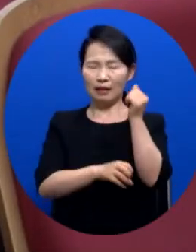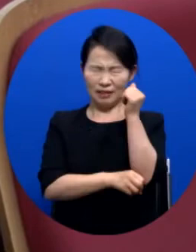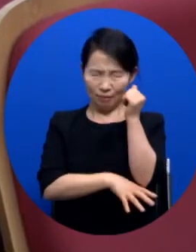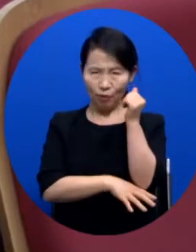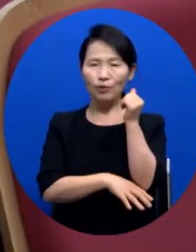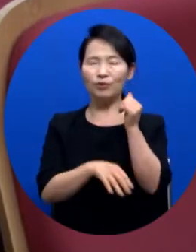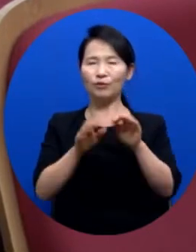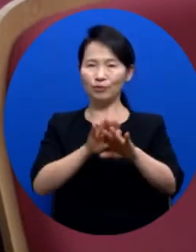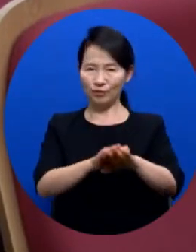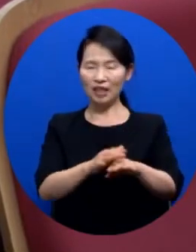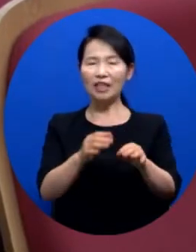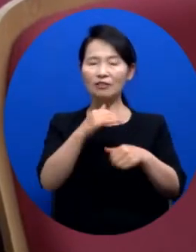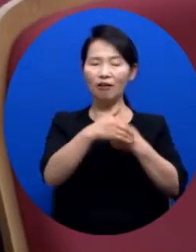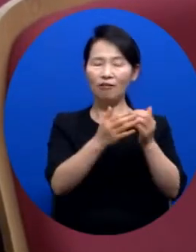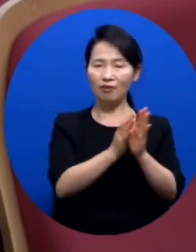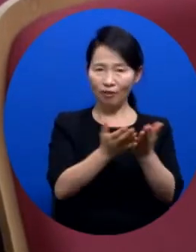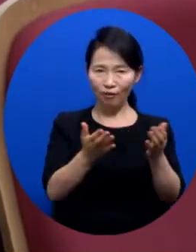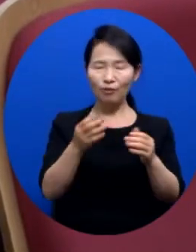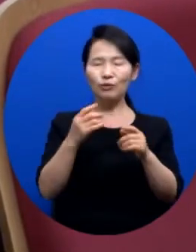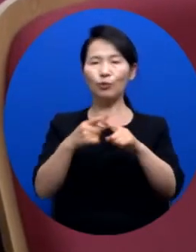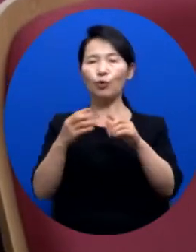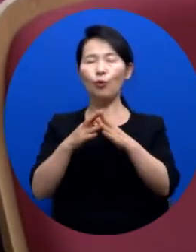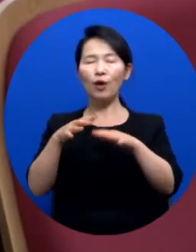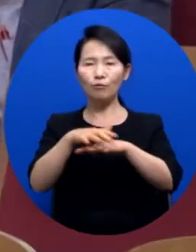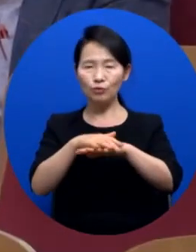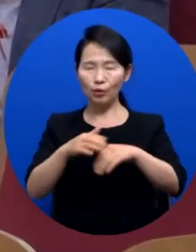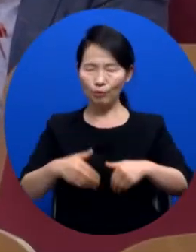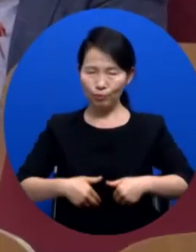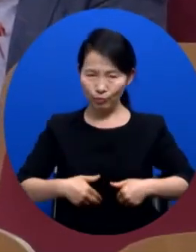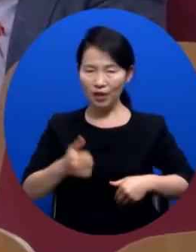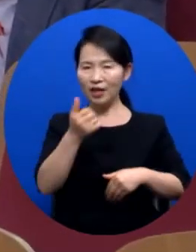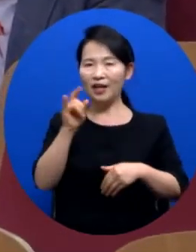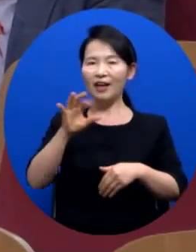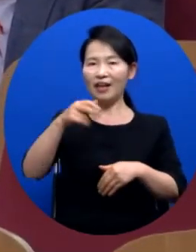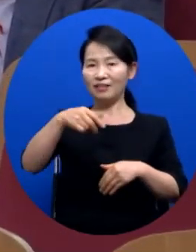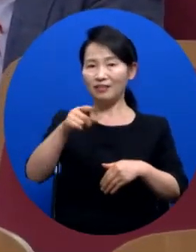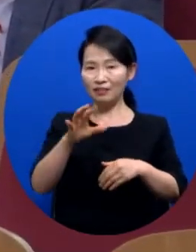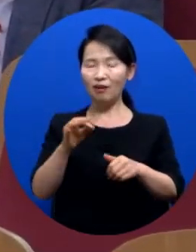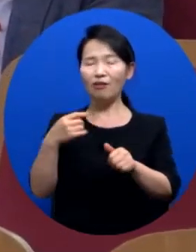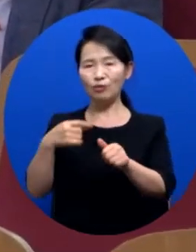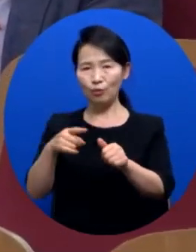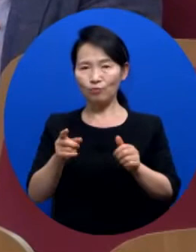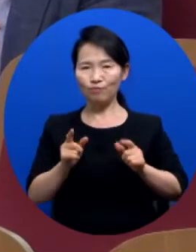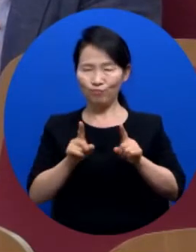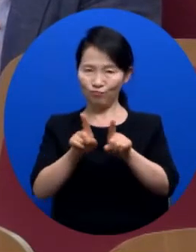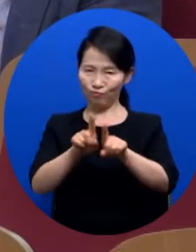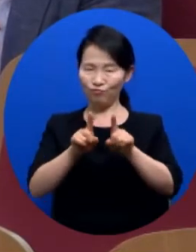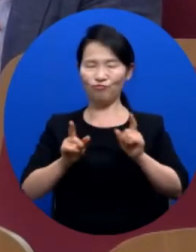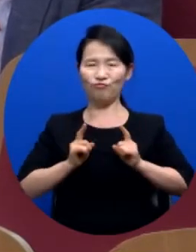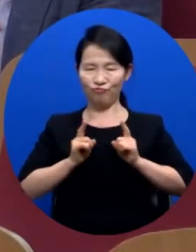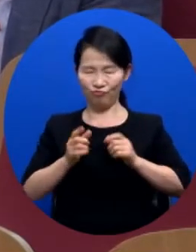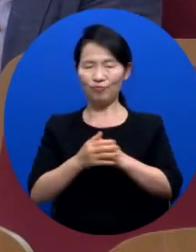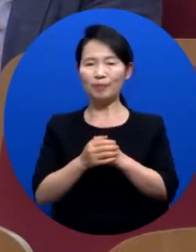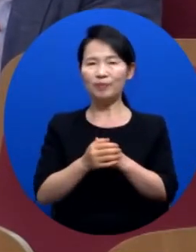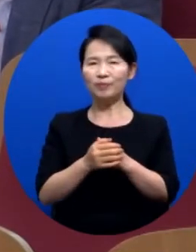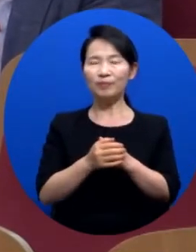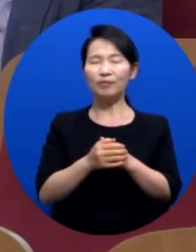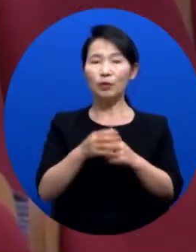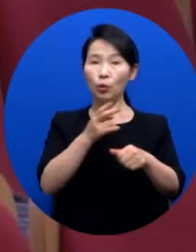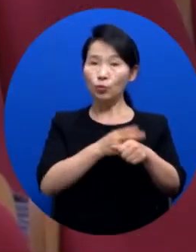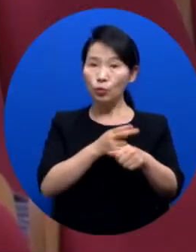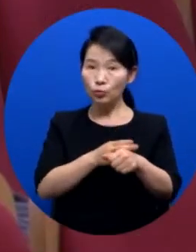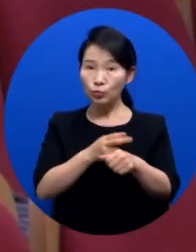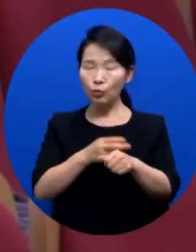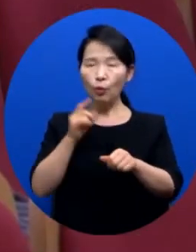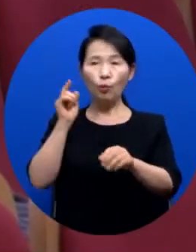있는 성경 교육과 교회 운영의 필수적인 행정 교육을 병행하는 게 특징입니다. 또한 교수진을